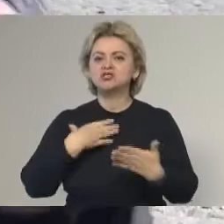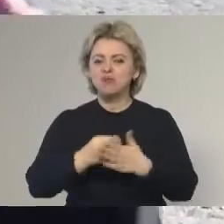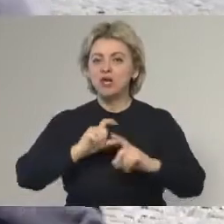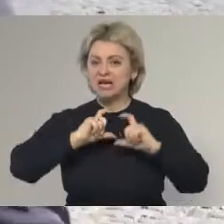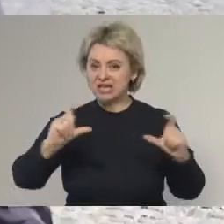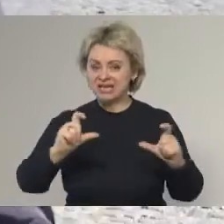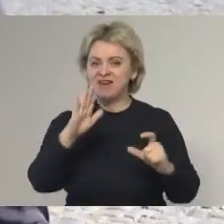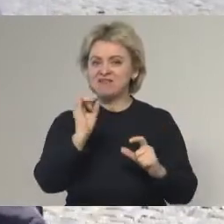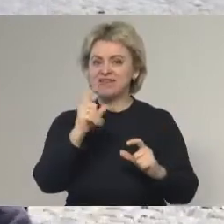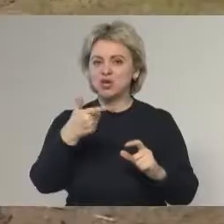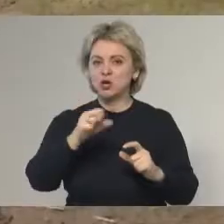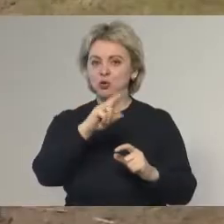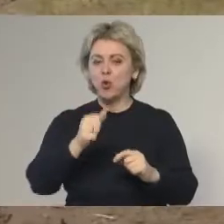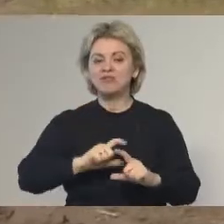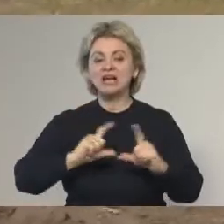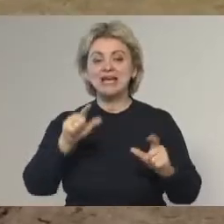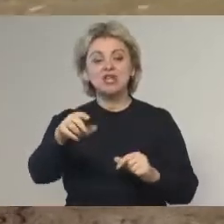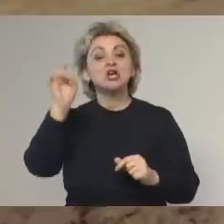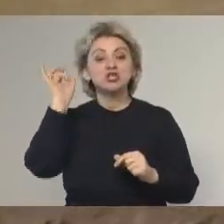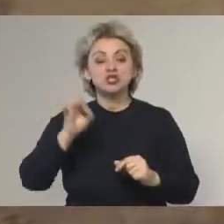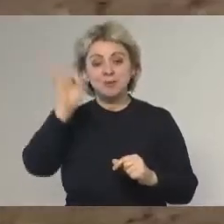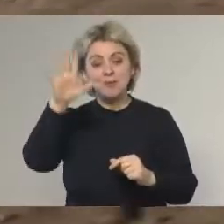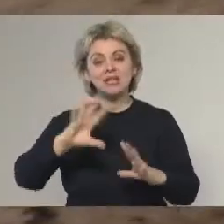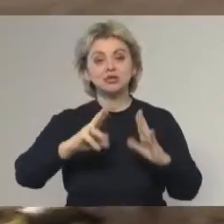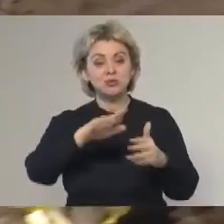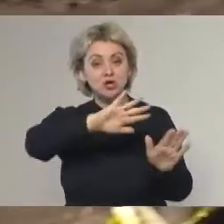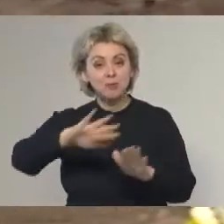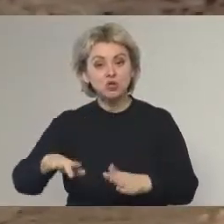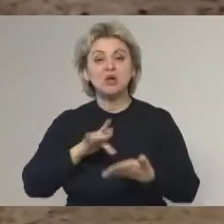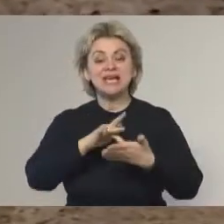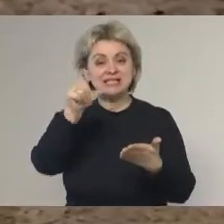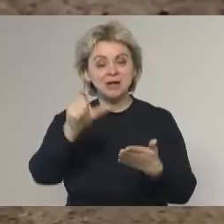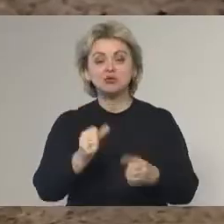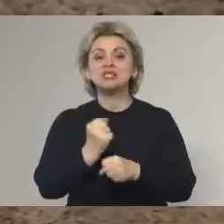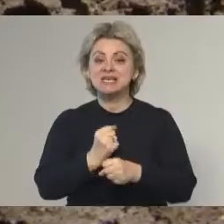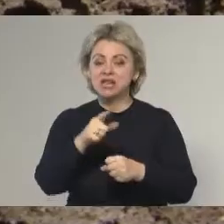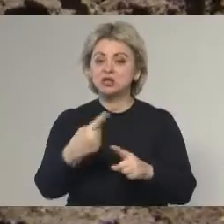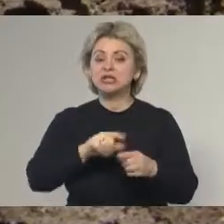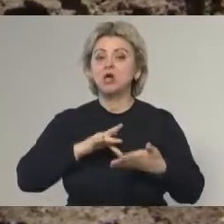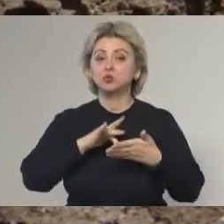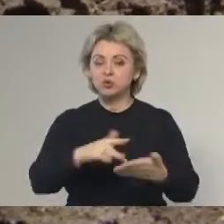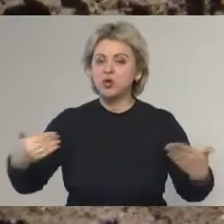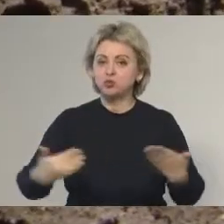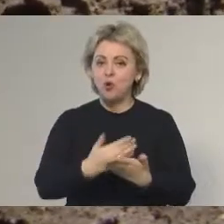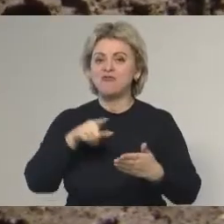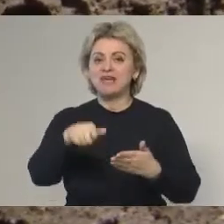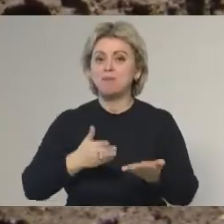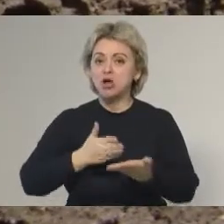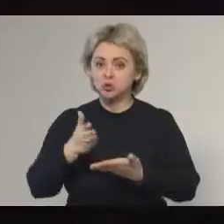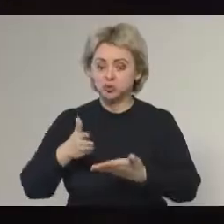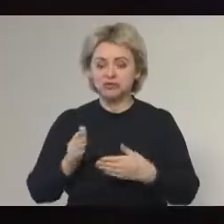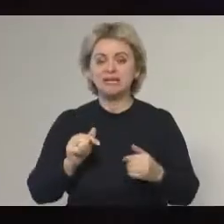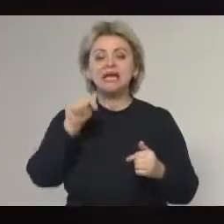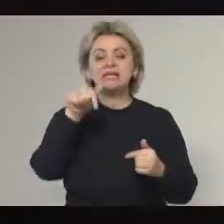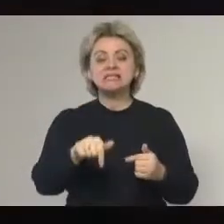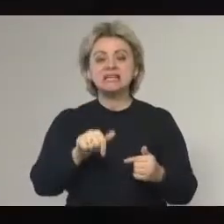крик викингов, клич. Но чемпионат мира прошел, и экскурсоводы разрабатывают для туристов новые маршруты.